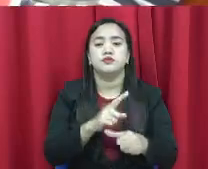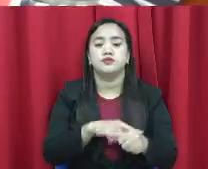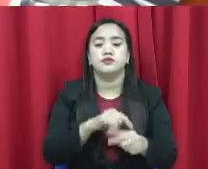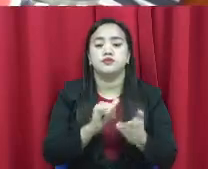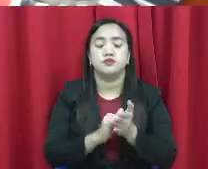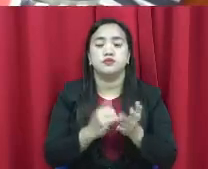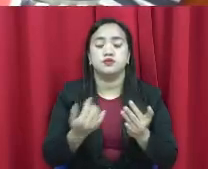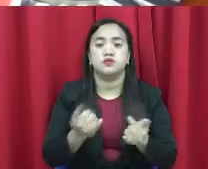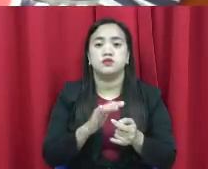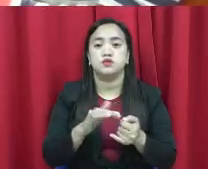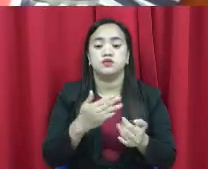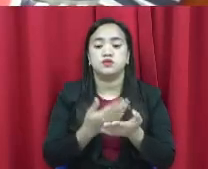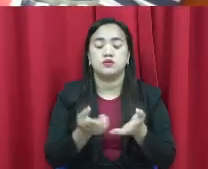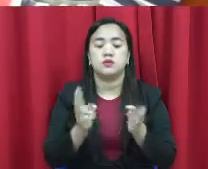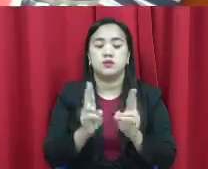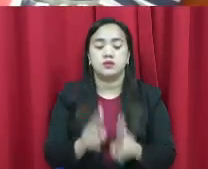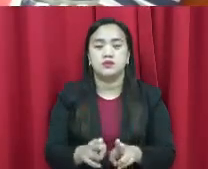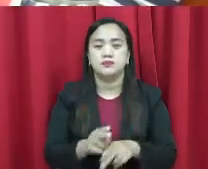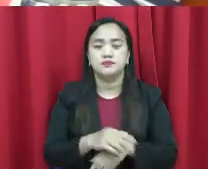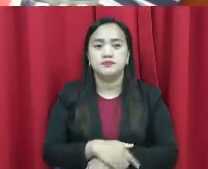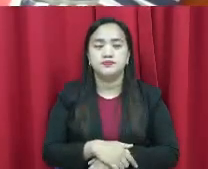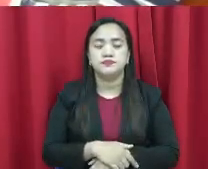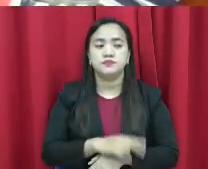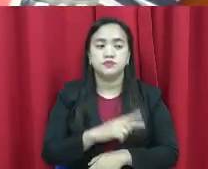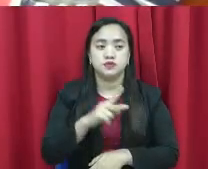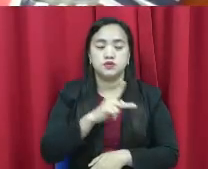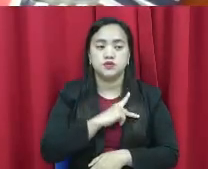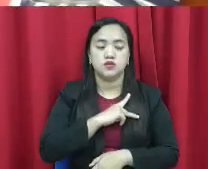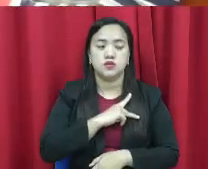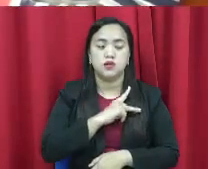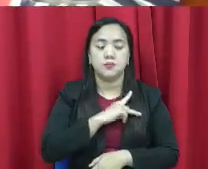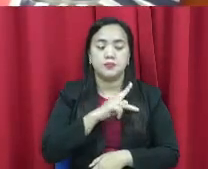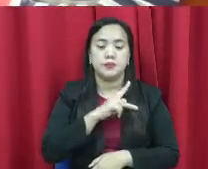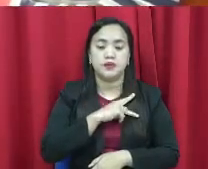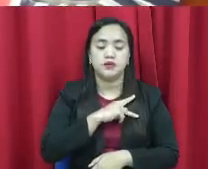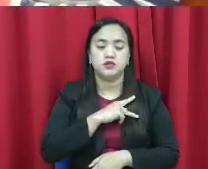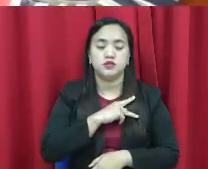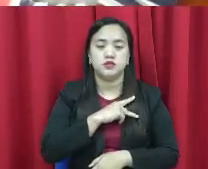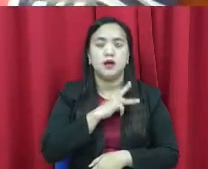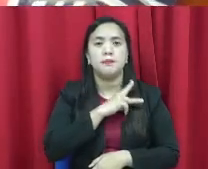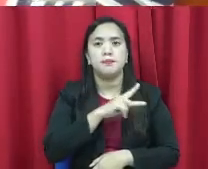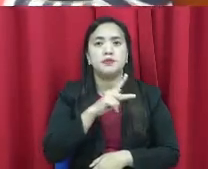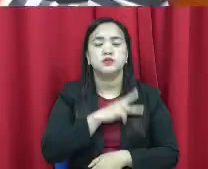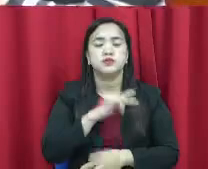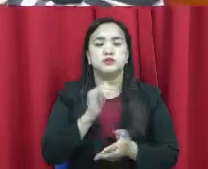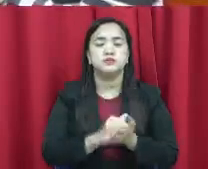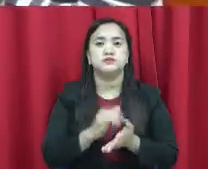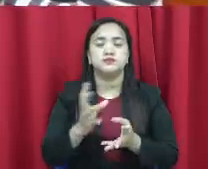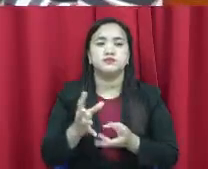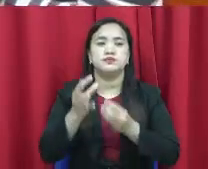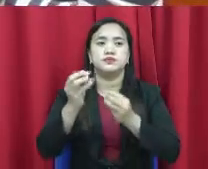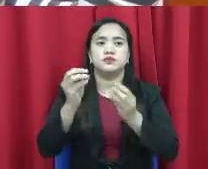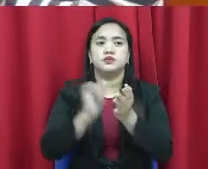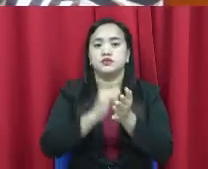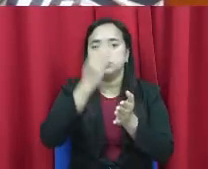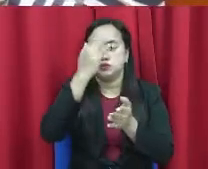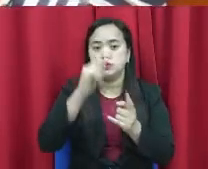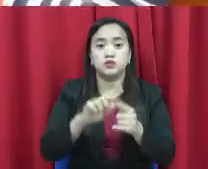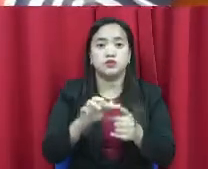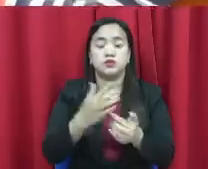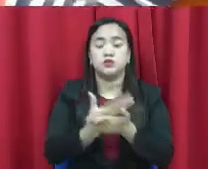k Sabi ko dalawa lang po y Ibinigay ko na personal sa akin na nagbigay po ng impact Kaya nga po sa lahat po ng mga mothers at